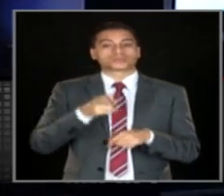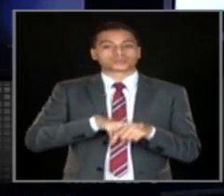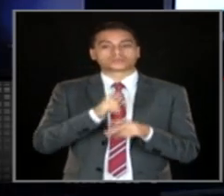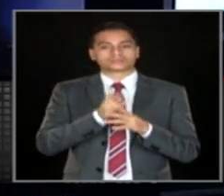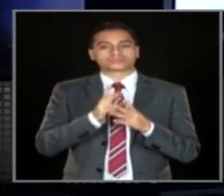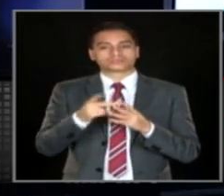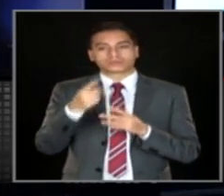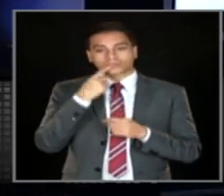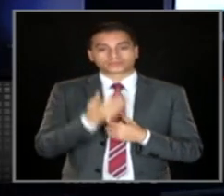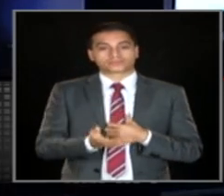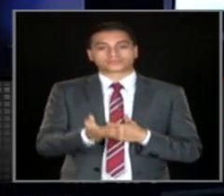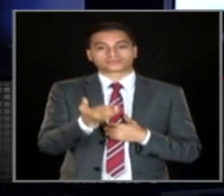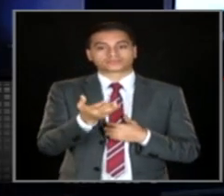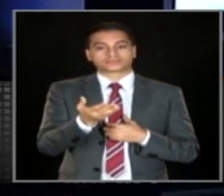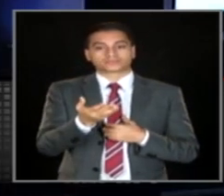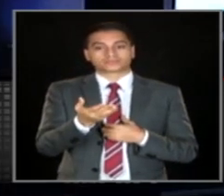انطلق.